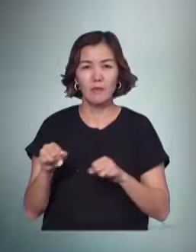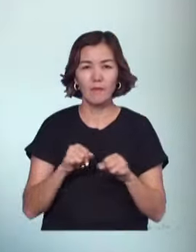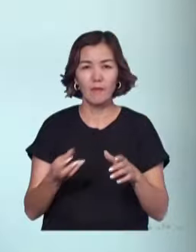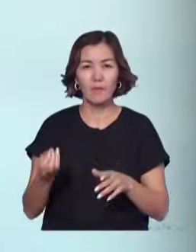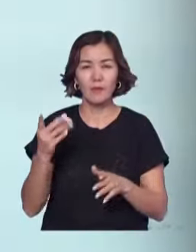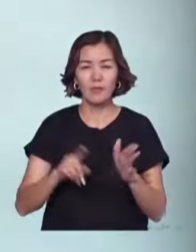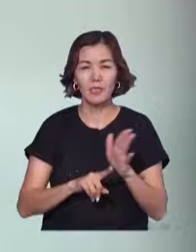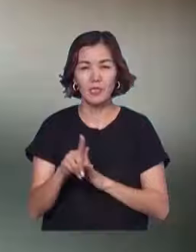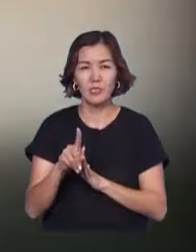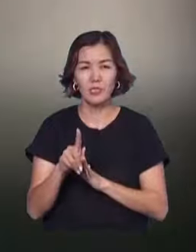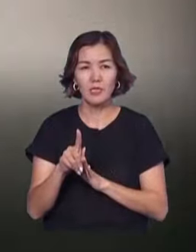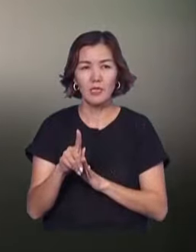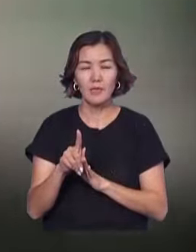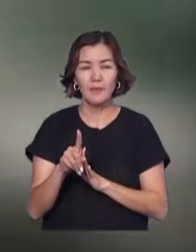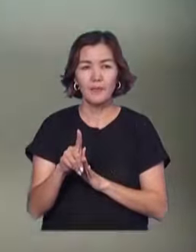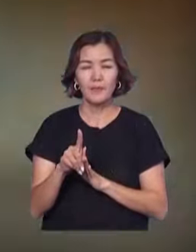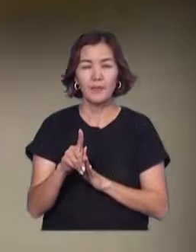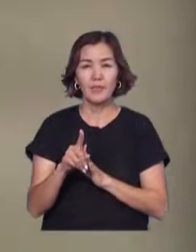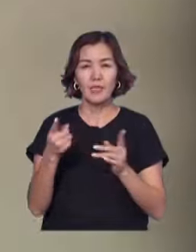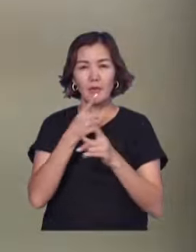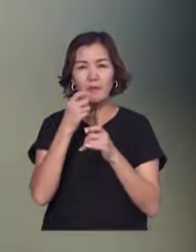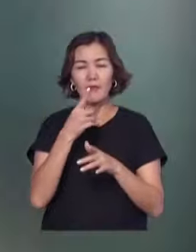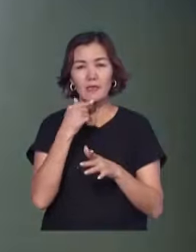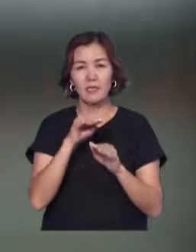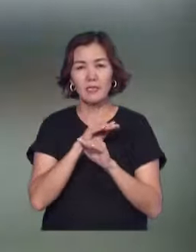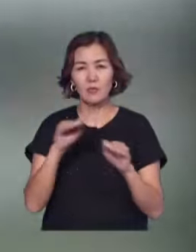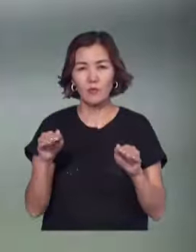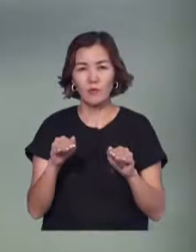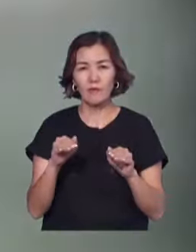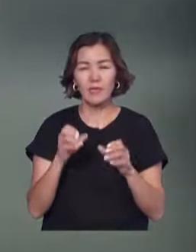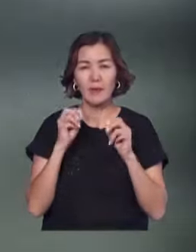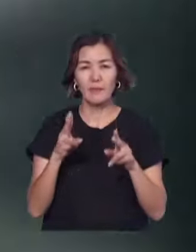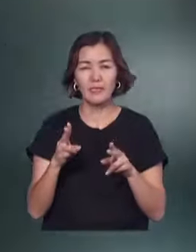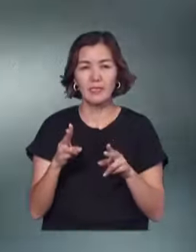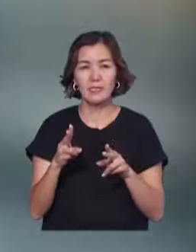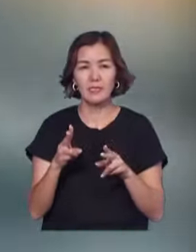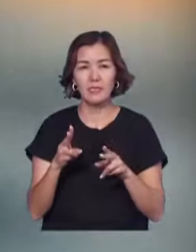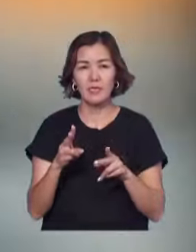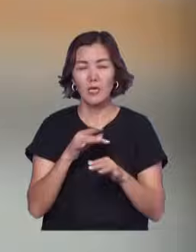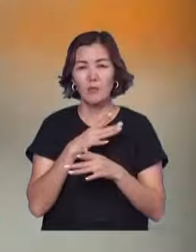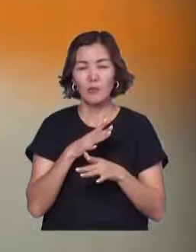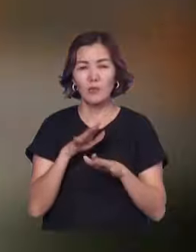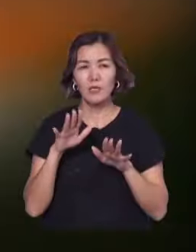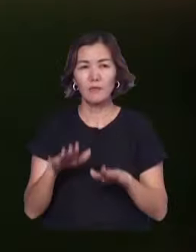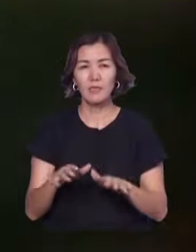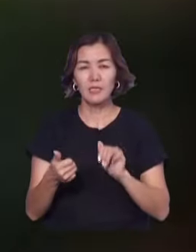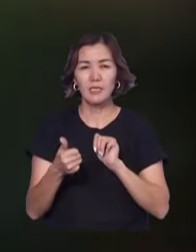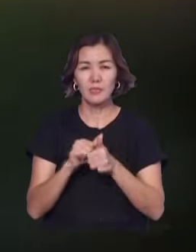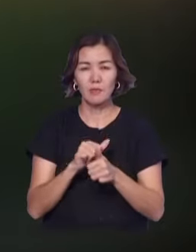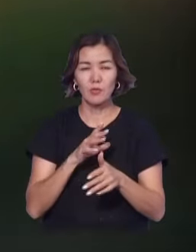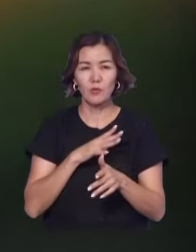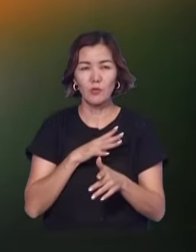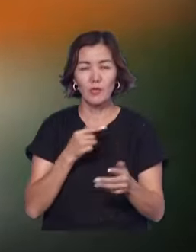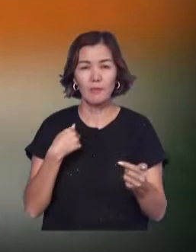вулкан Шевелуч. Из-за выброса пепла был объявлен красный код авиационной опасности. Вылет многих местных рейсов был изменен. Сообщений